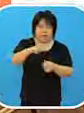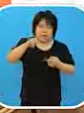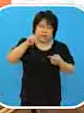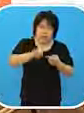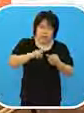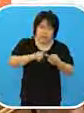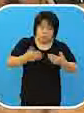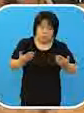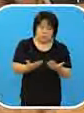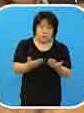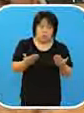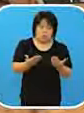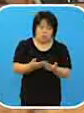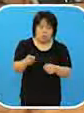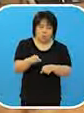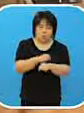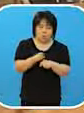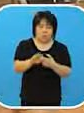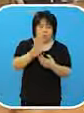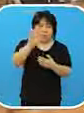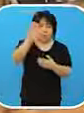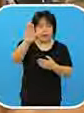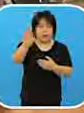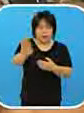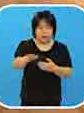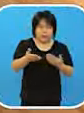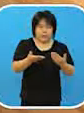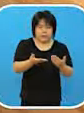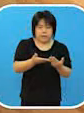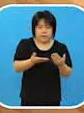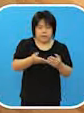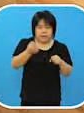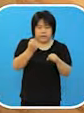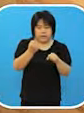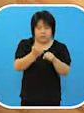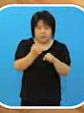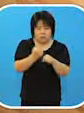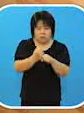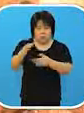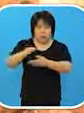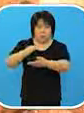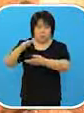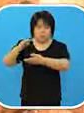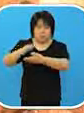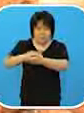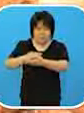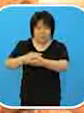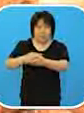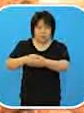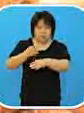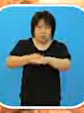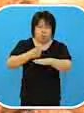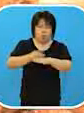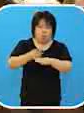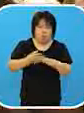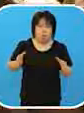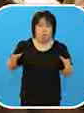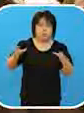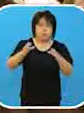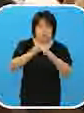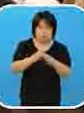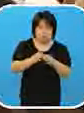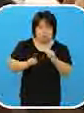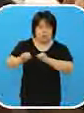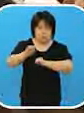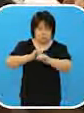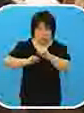しいビジネスなんですね。特にこれからはね、このようにね、生産加工そして販売のね、それぞれのね、ノウハウを持ち寄ってね、取り組